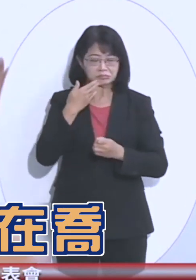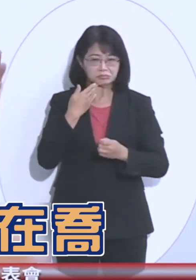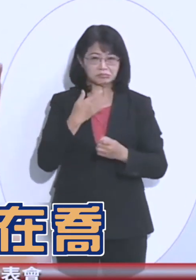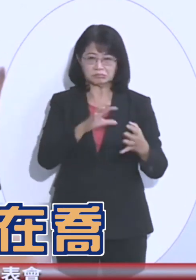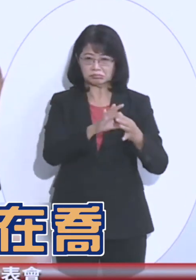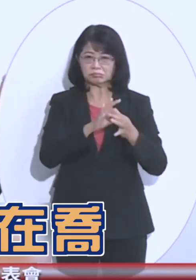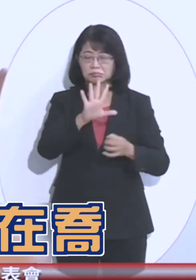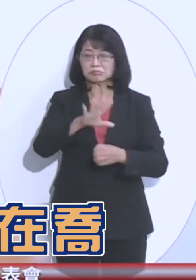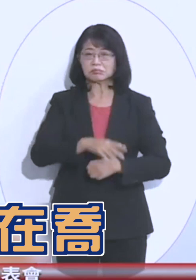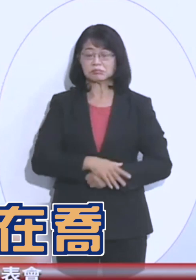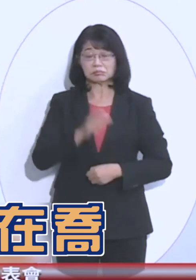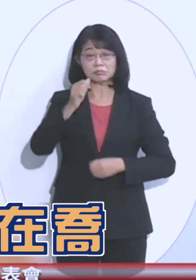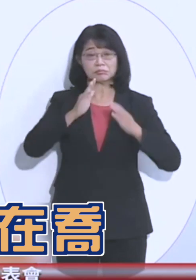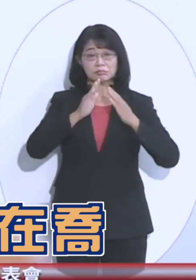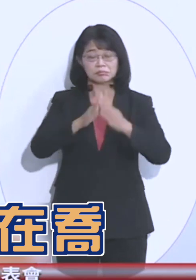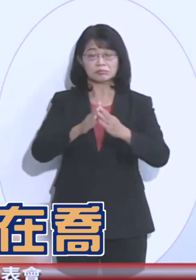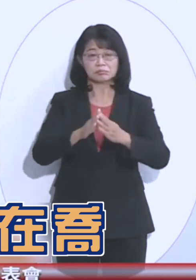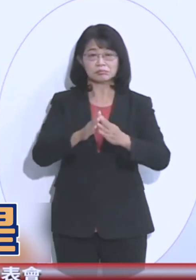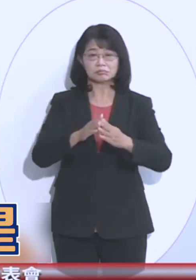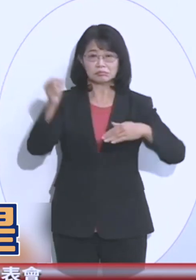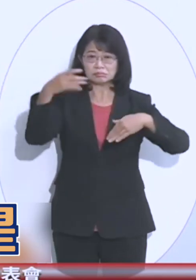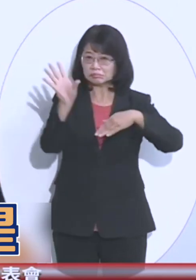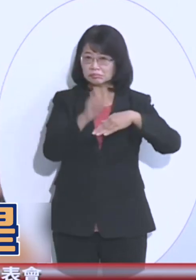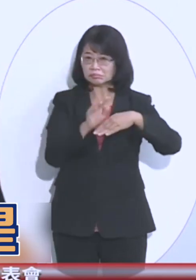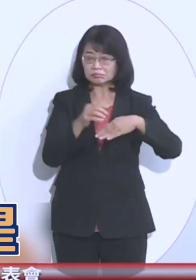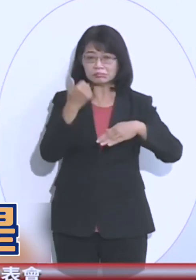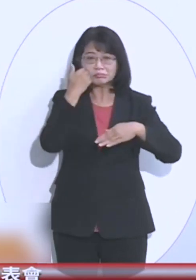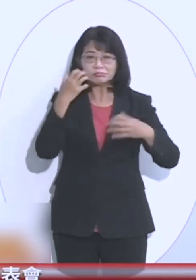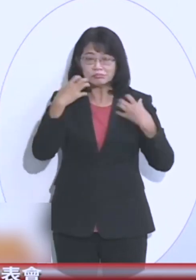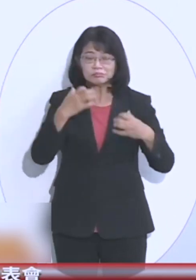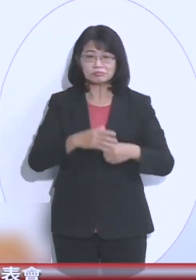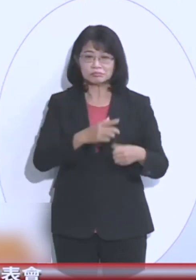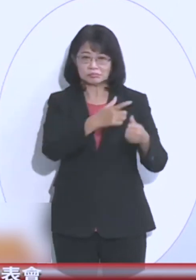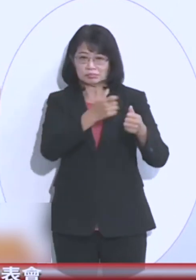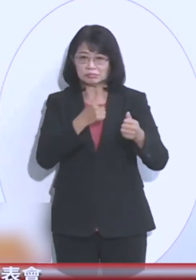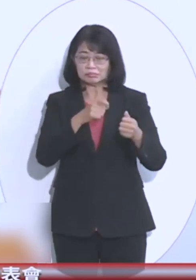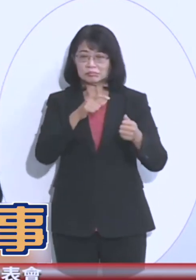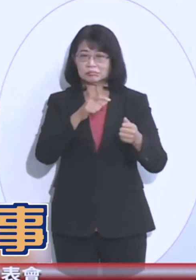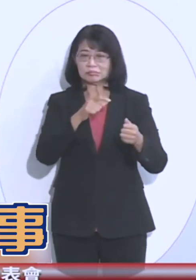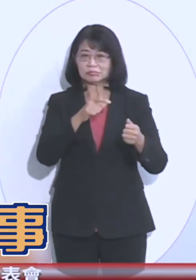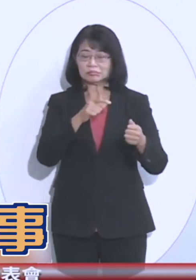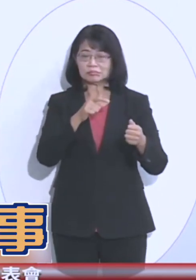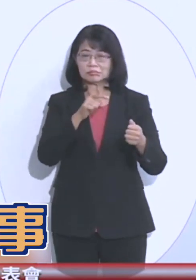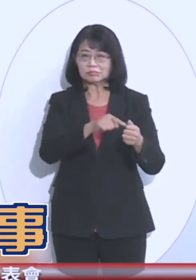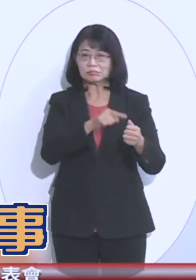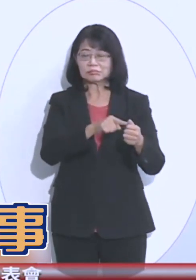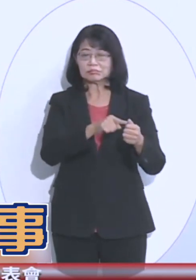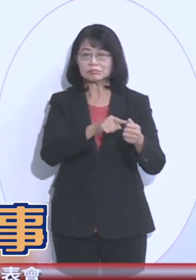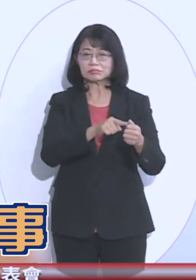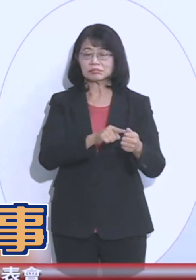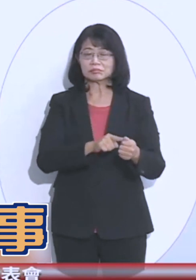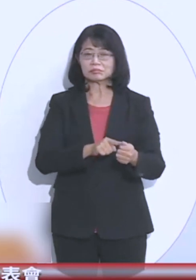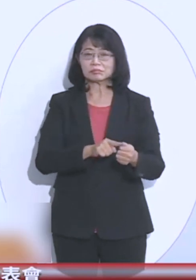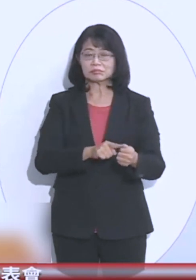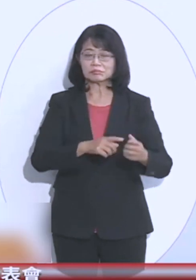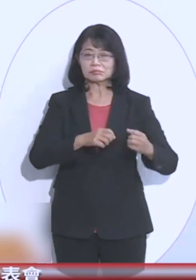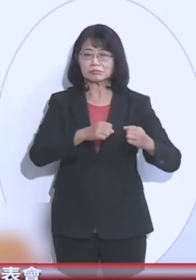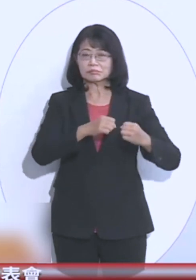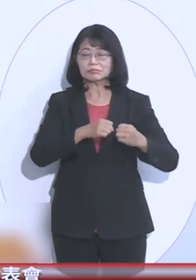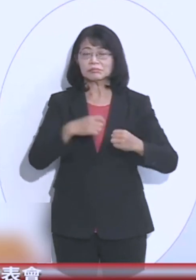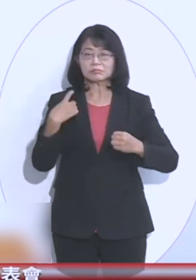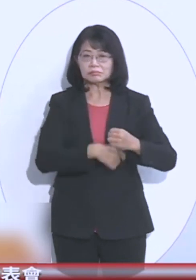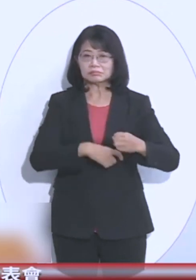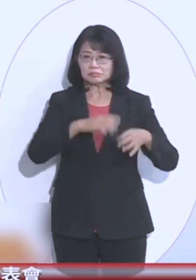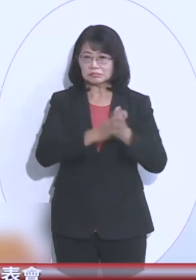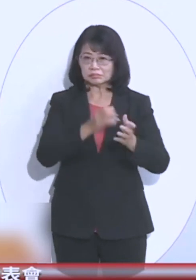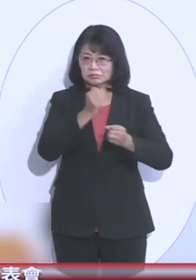台南市太阳能什么人在瞧？洪开清的，就是黄伟哲市长，你的竞选总干事郭在钦先